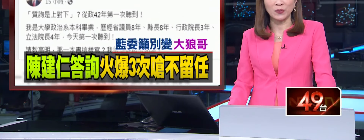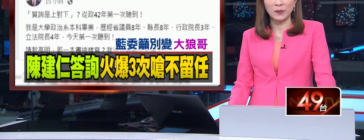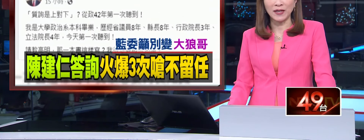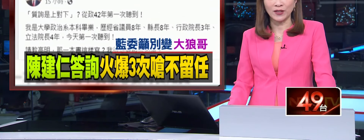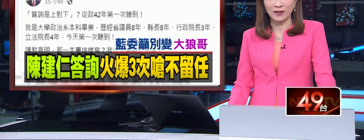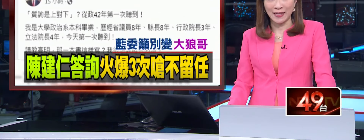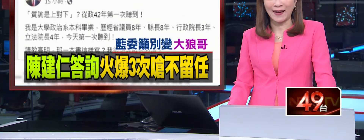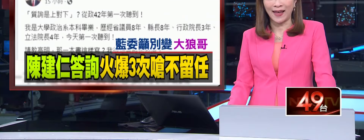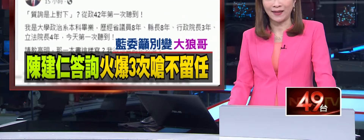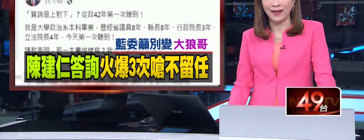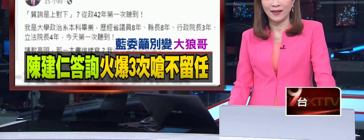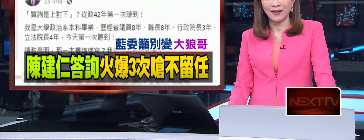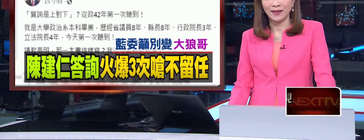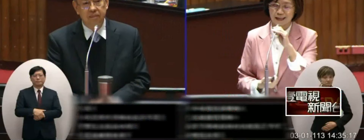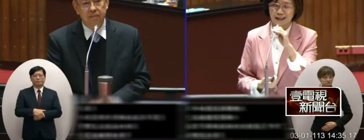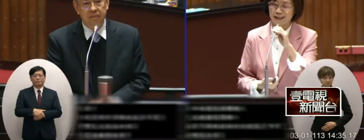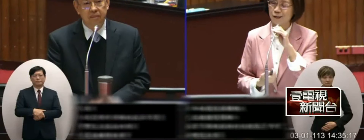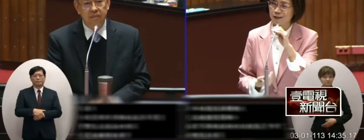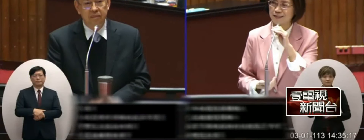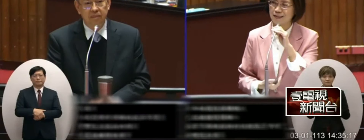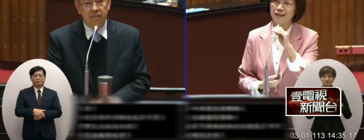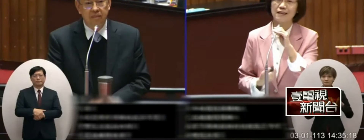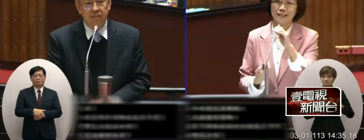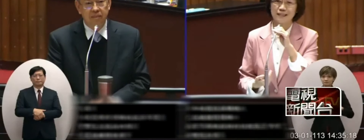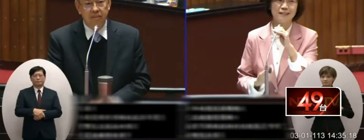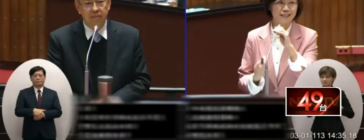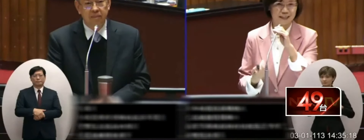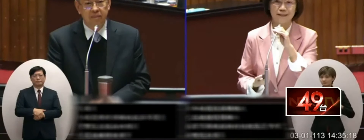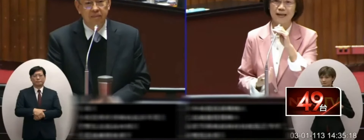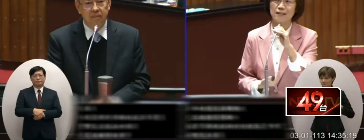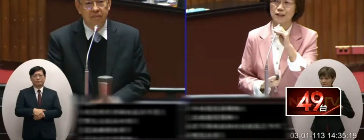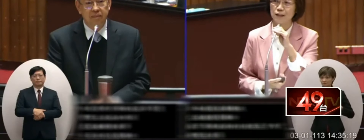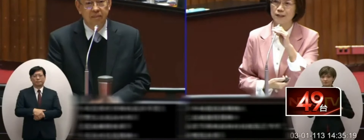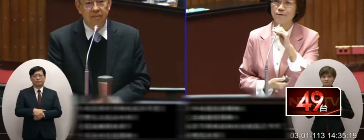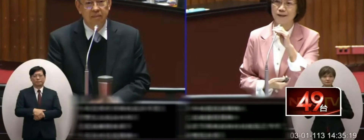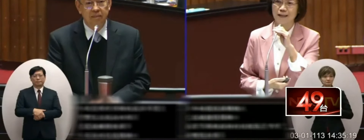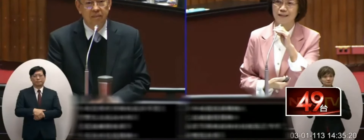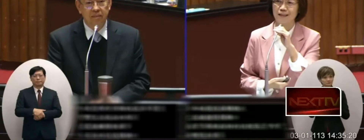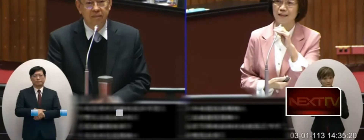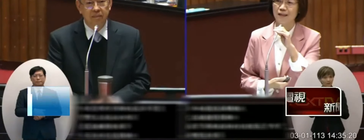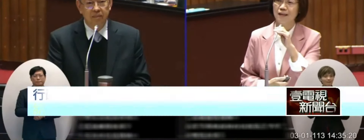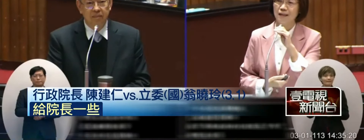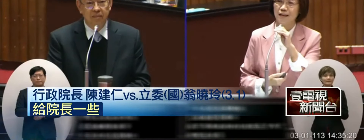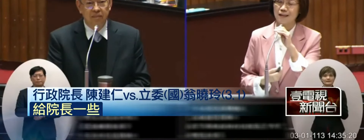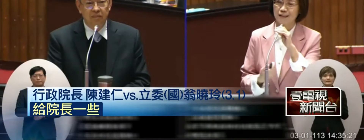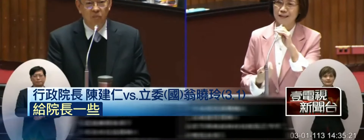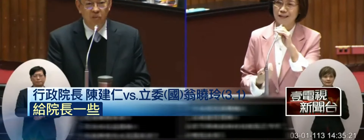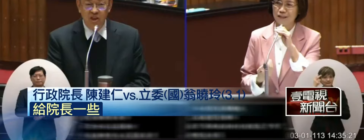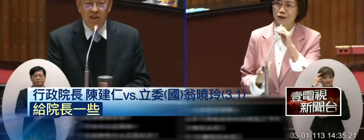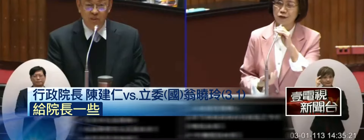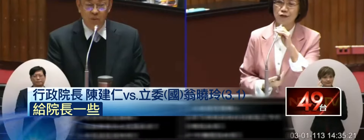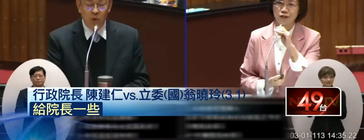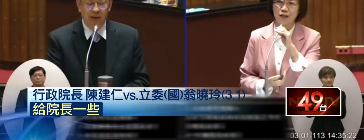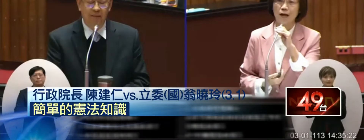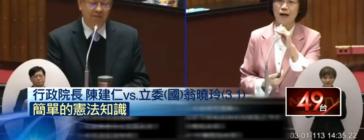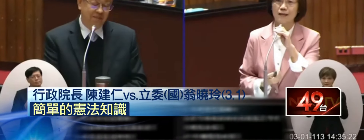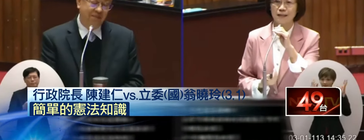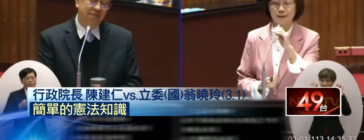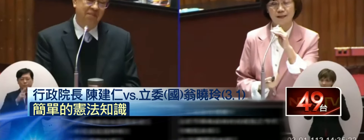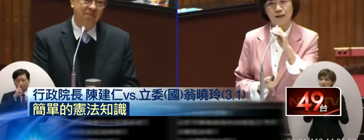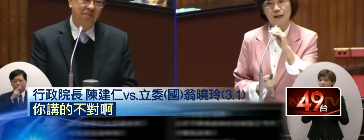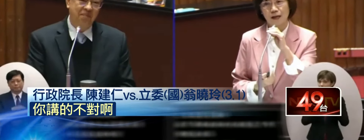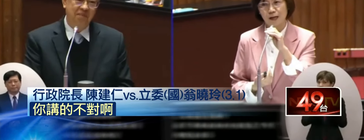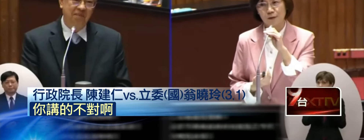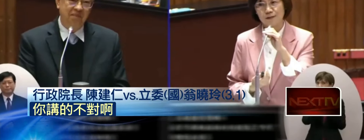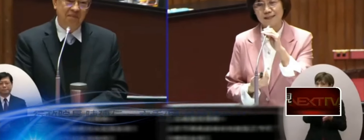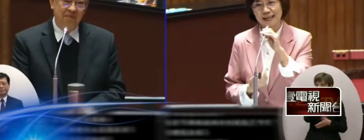人哥怎么变成战狼了。 给院长一些简单的一些宪法的一个知识。 质询